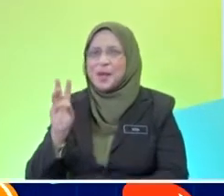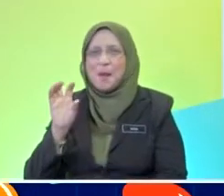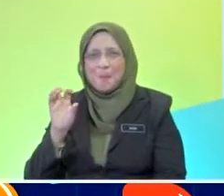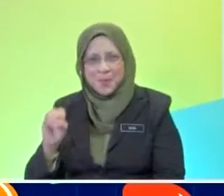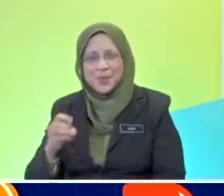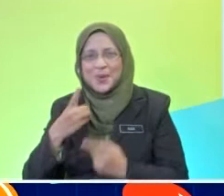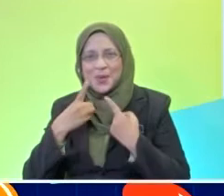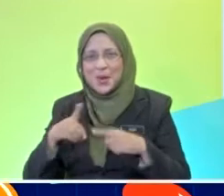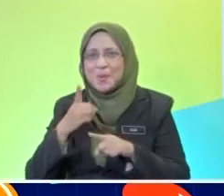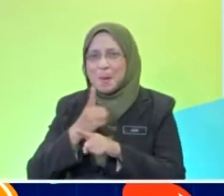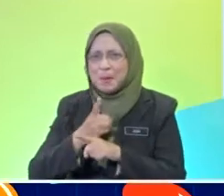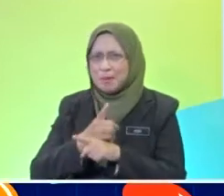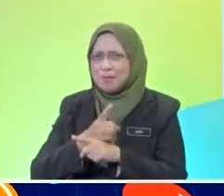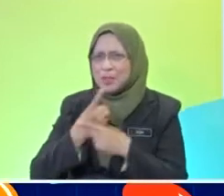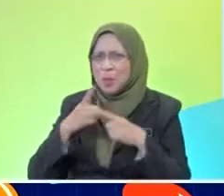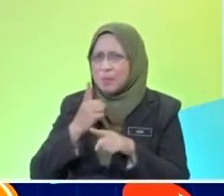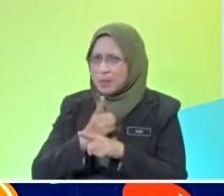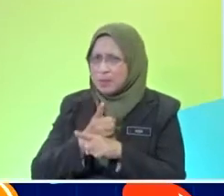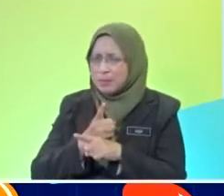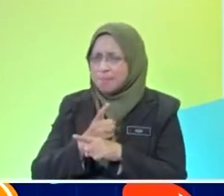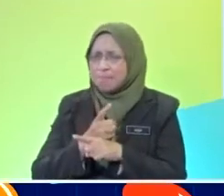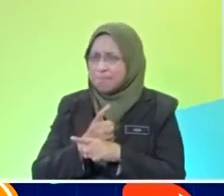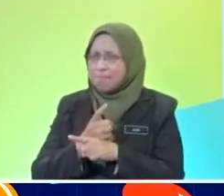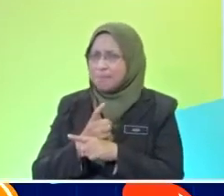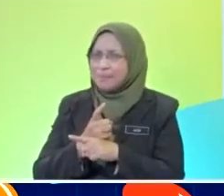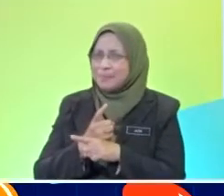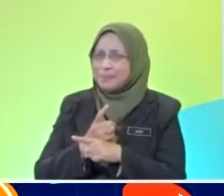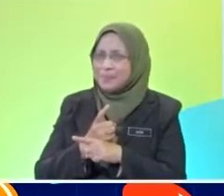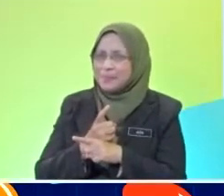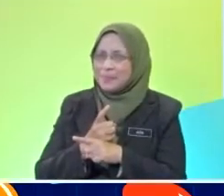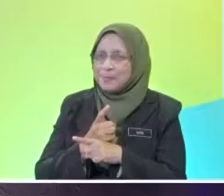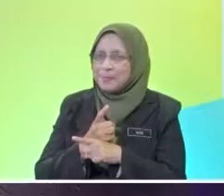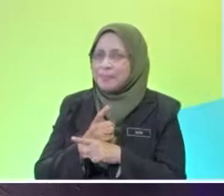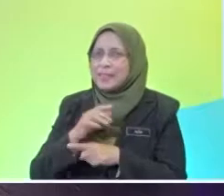Baik, cuba kita buat pengesahan. Adakah jawapan Amsyar ini betul ataupun tidak?